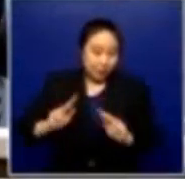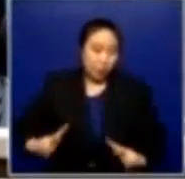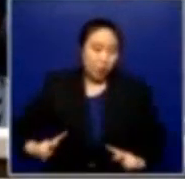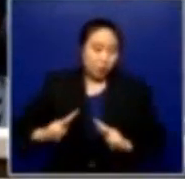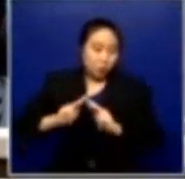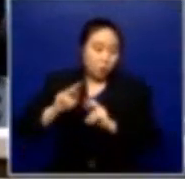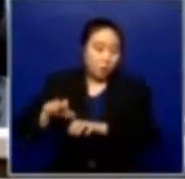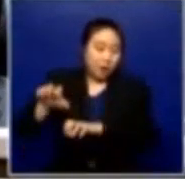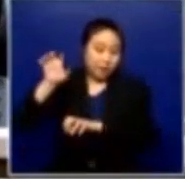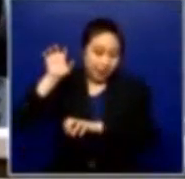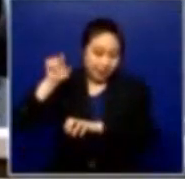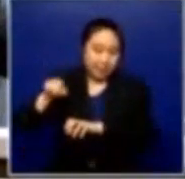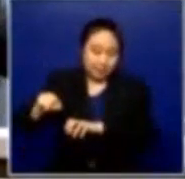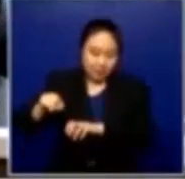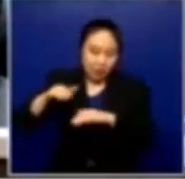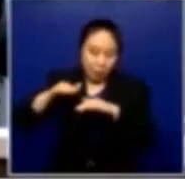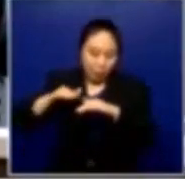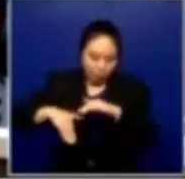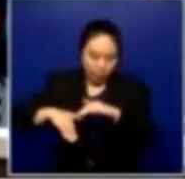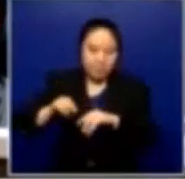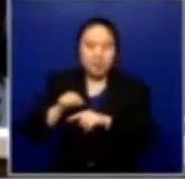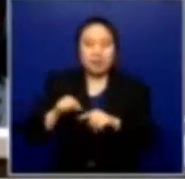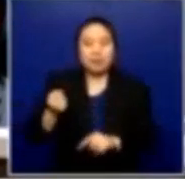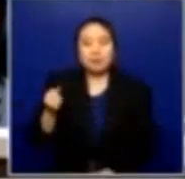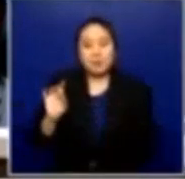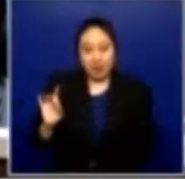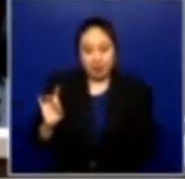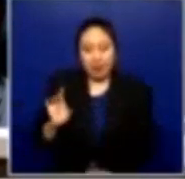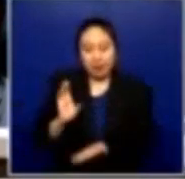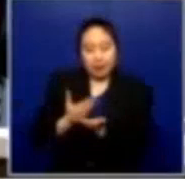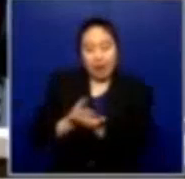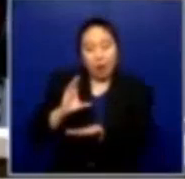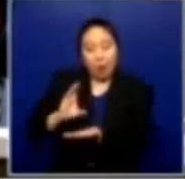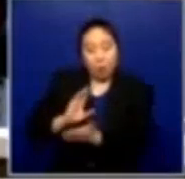าดไทยปรับลด 18% จากงบประมาณทั้งสิ้น